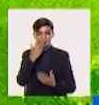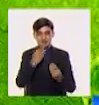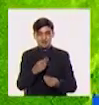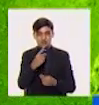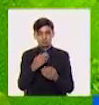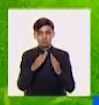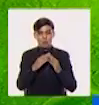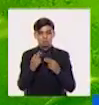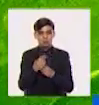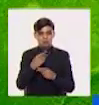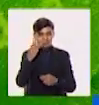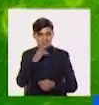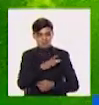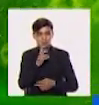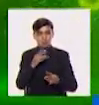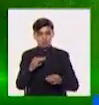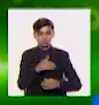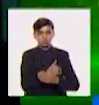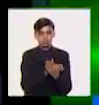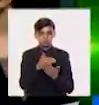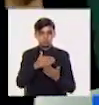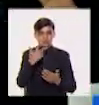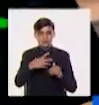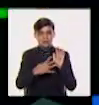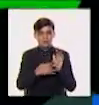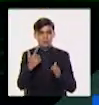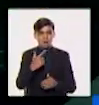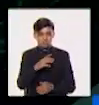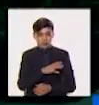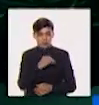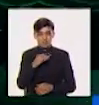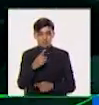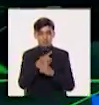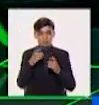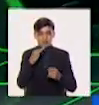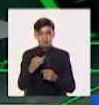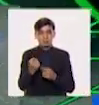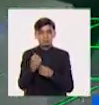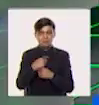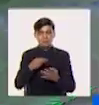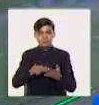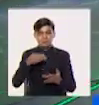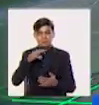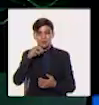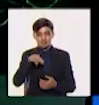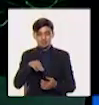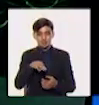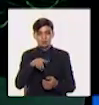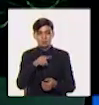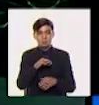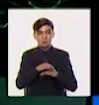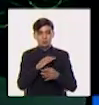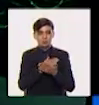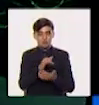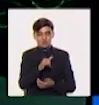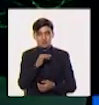үйінде оқшауланып, дене қызуы 39 градусқа дейін көтерілгенін айтқан ол, тапсырған тест оң нәтиже бергенін